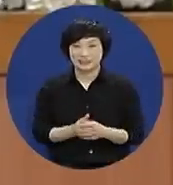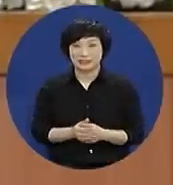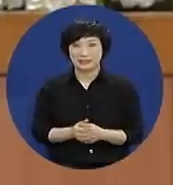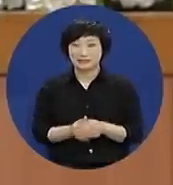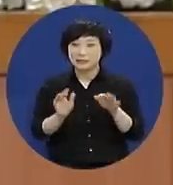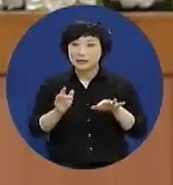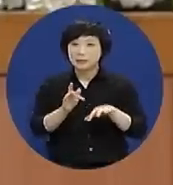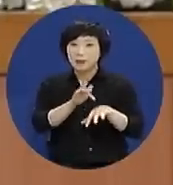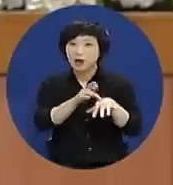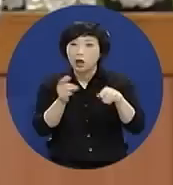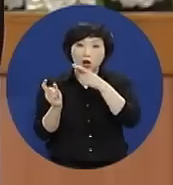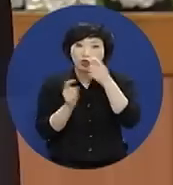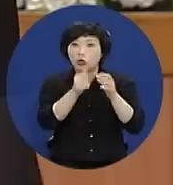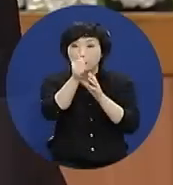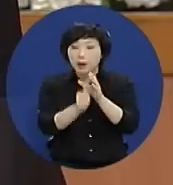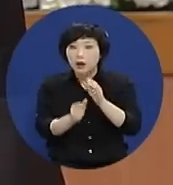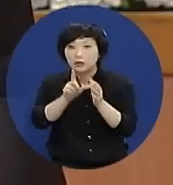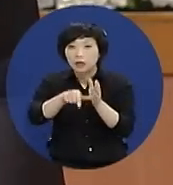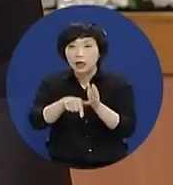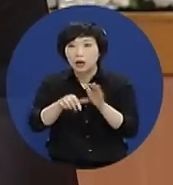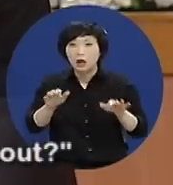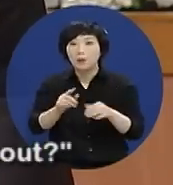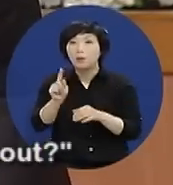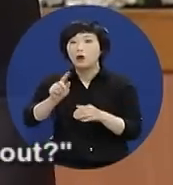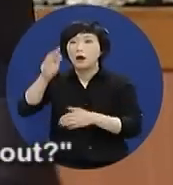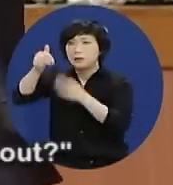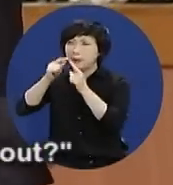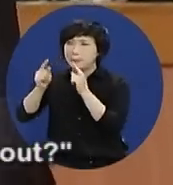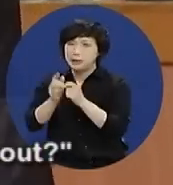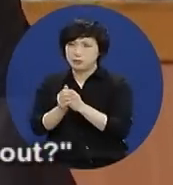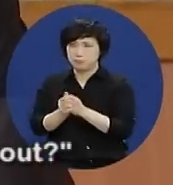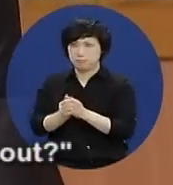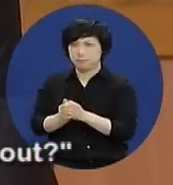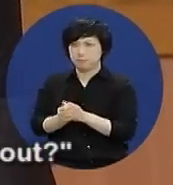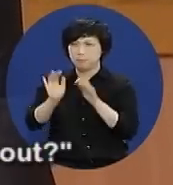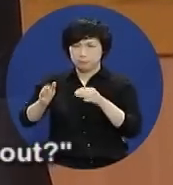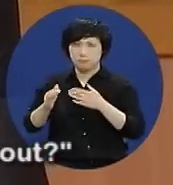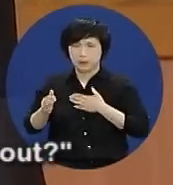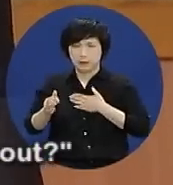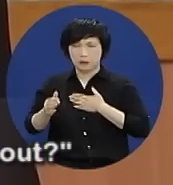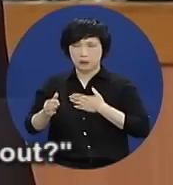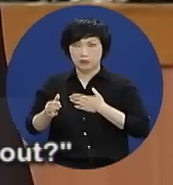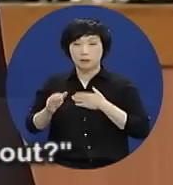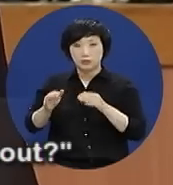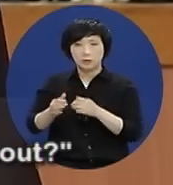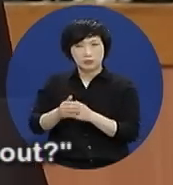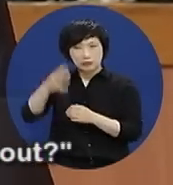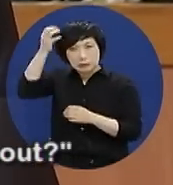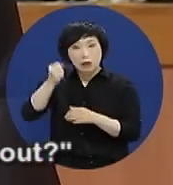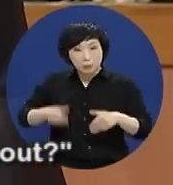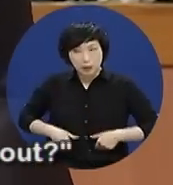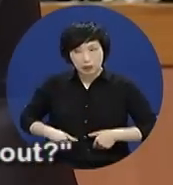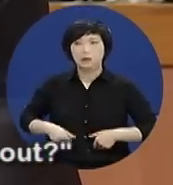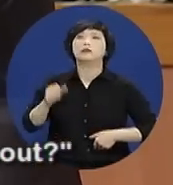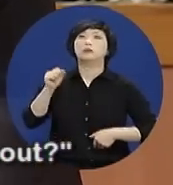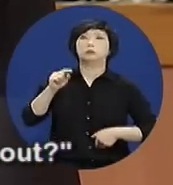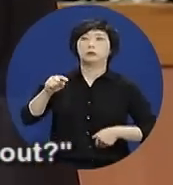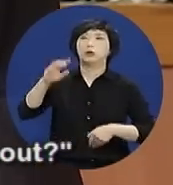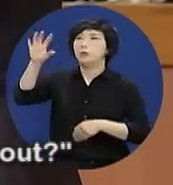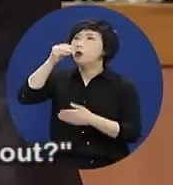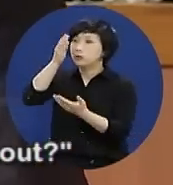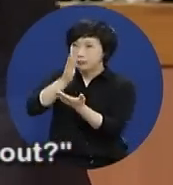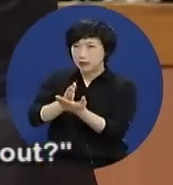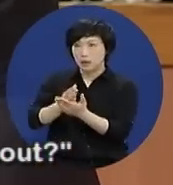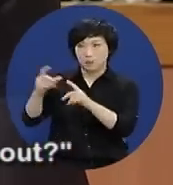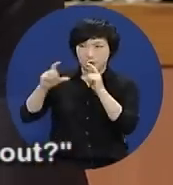は悪魔が誘惑する時には神様ははっきりと食べてはいけないと言われたしてはいけ